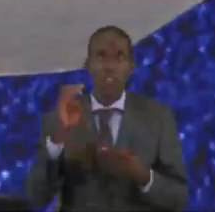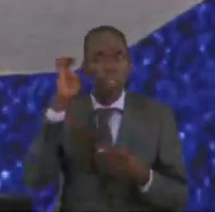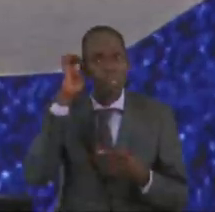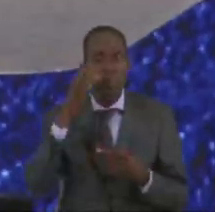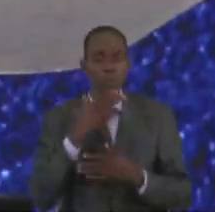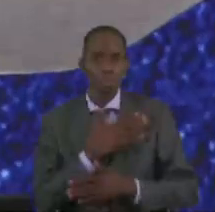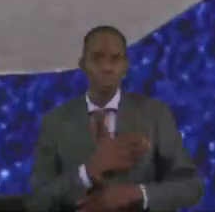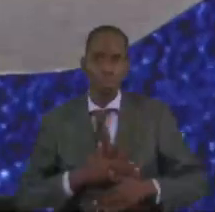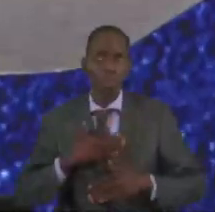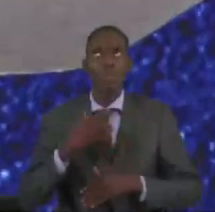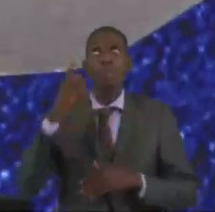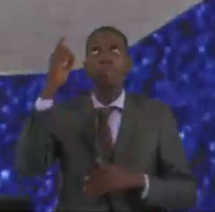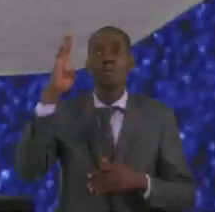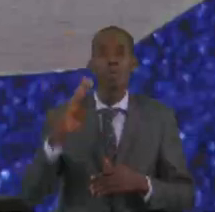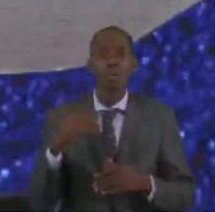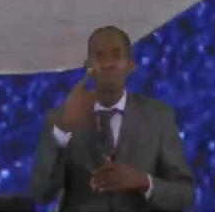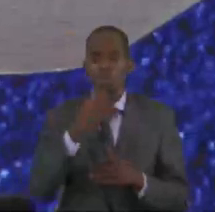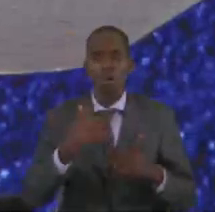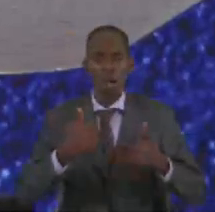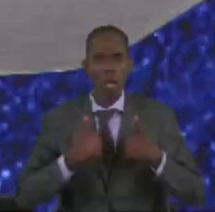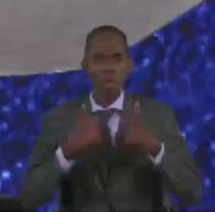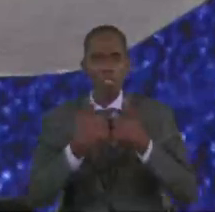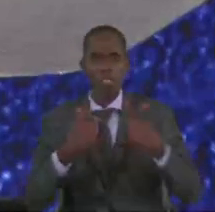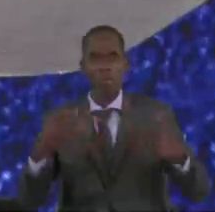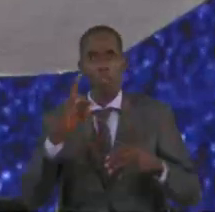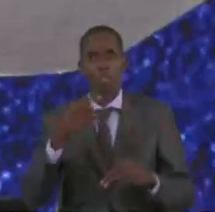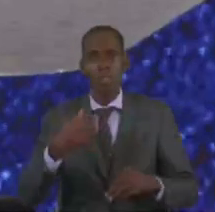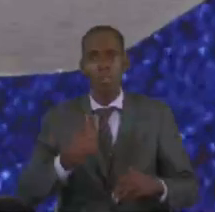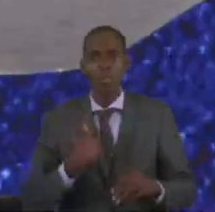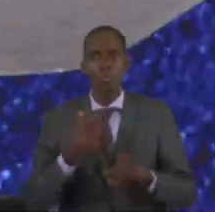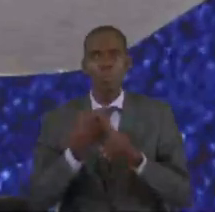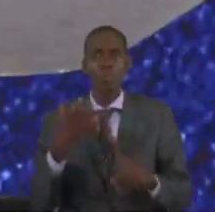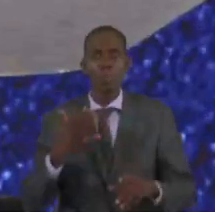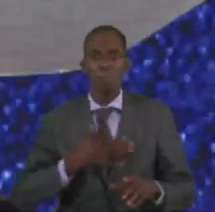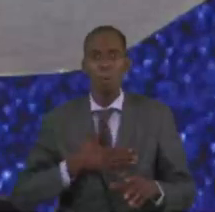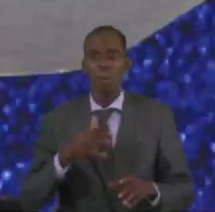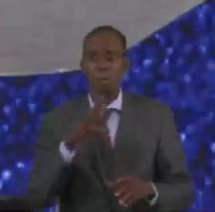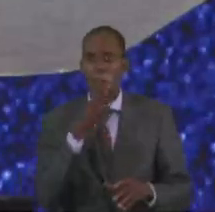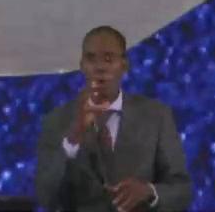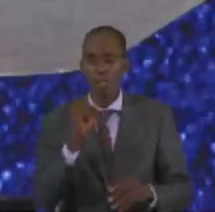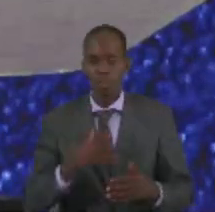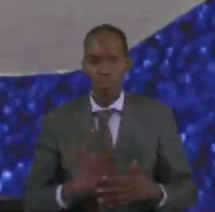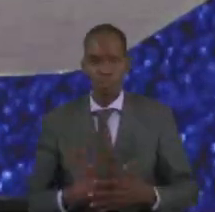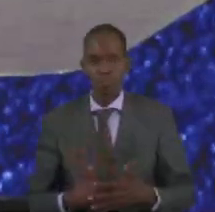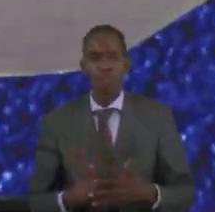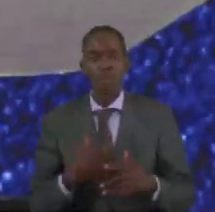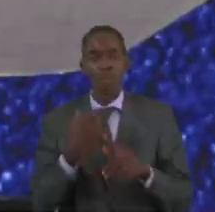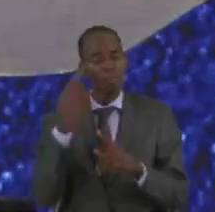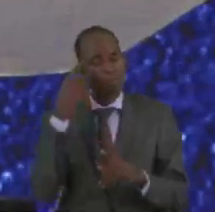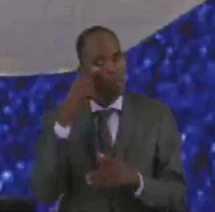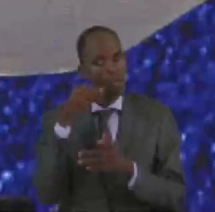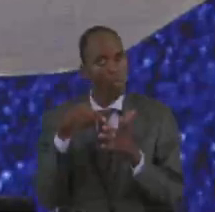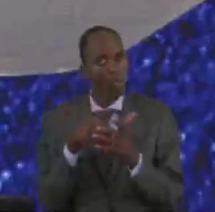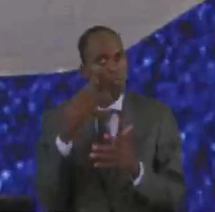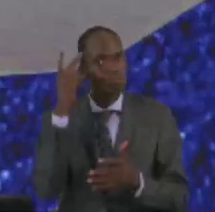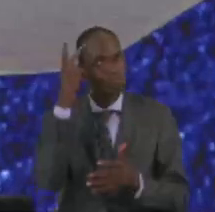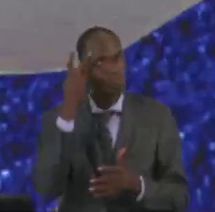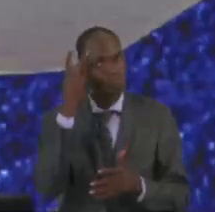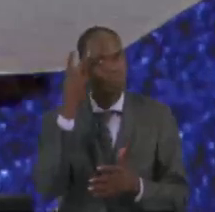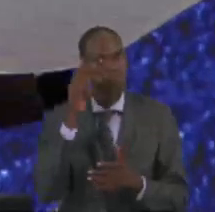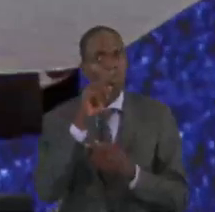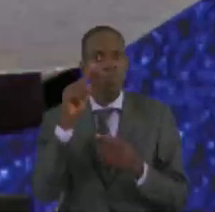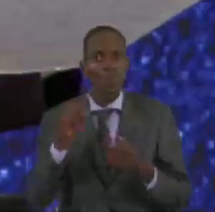Mais lorsqu'il plut à celui qui m'avait mis à part, dès le sein de ma mère, pour